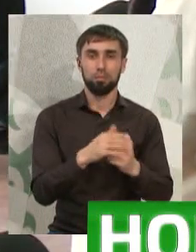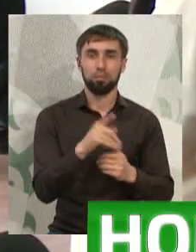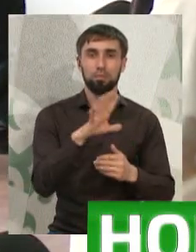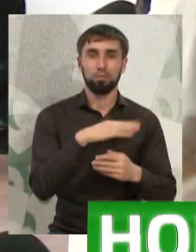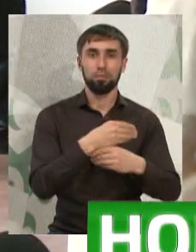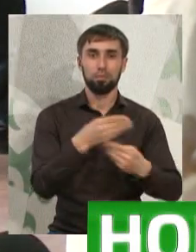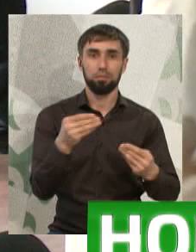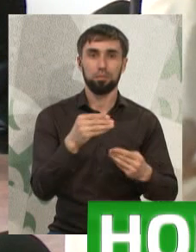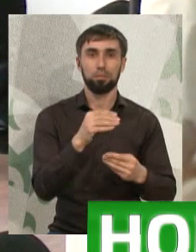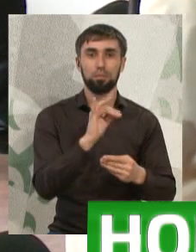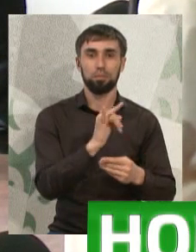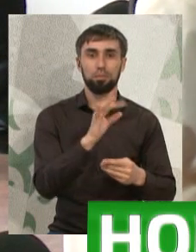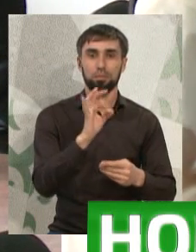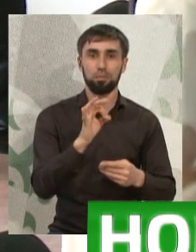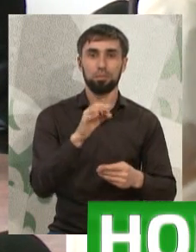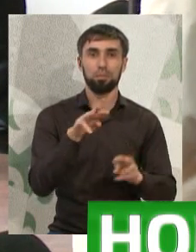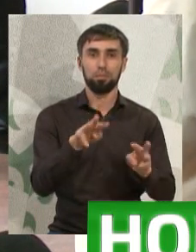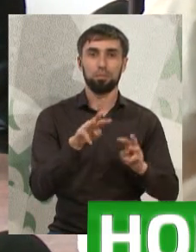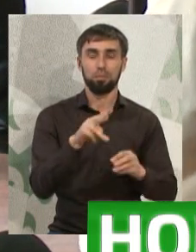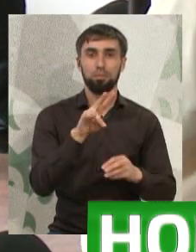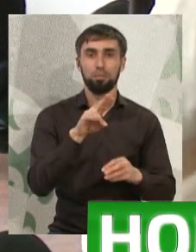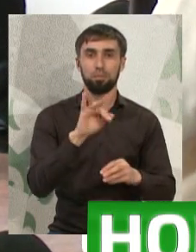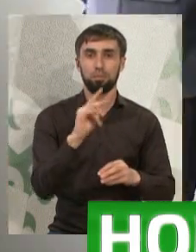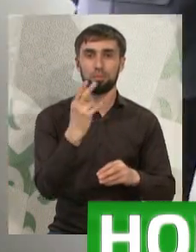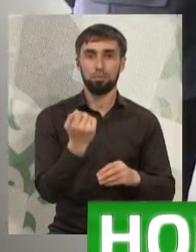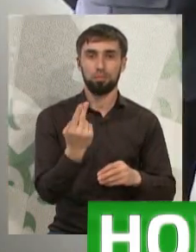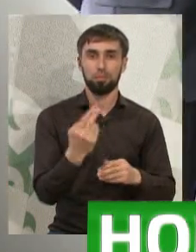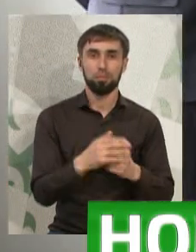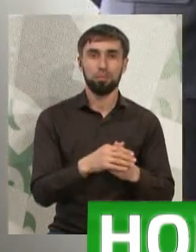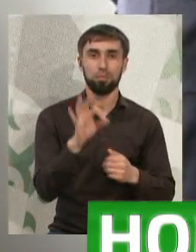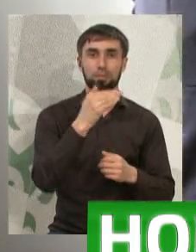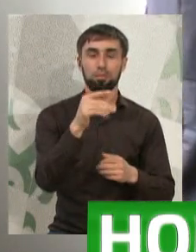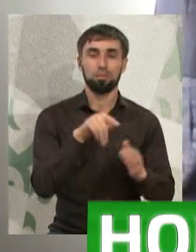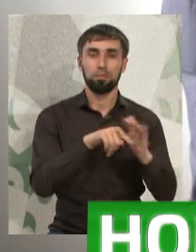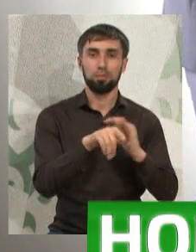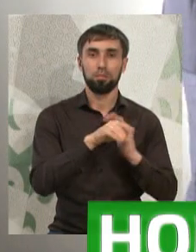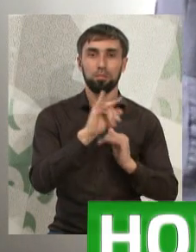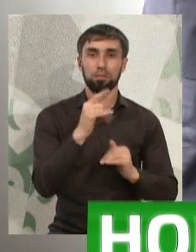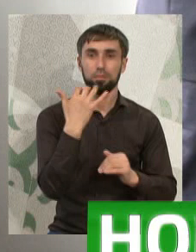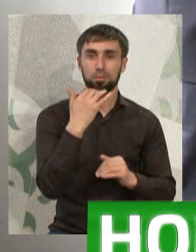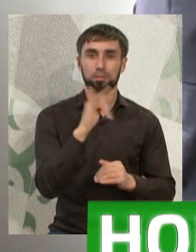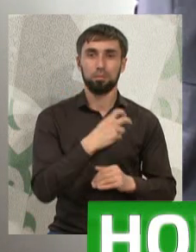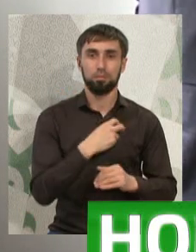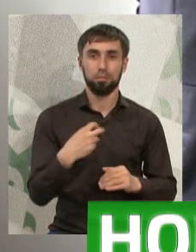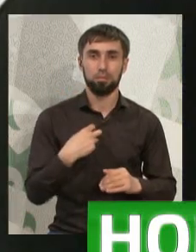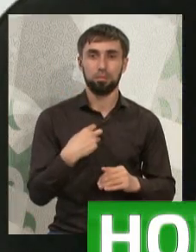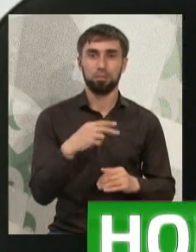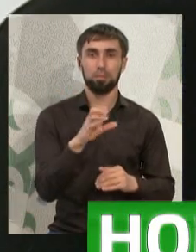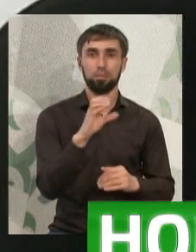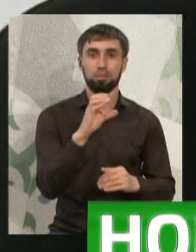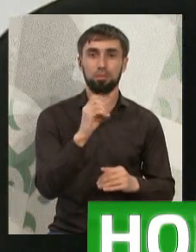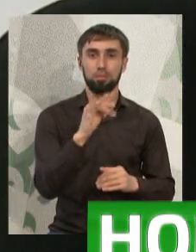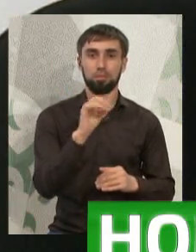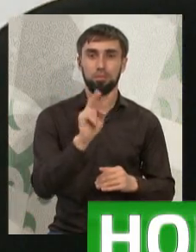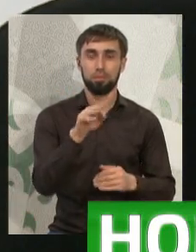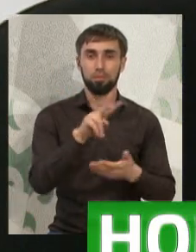исполняющий обязанности министра по внешним связям, национальной политике, печати и информации Ингушетии Руслан Волков. Сертификаты выданы в рамках